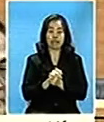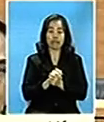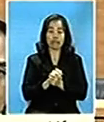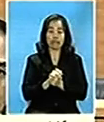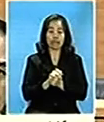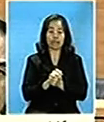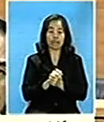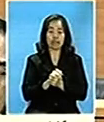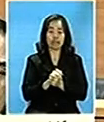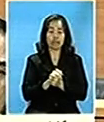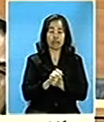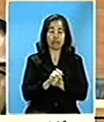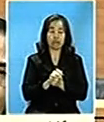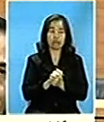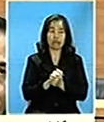จะต้องนะคะ